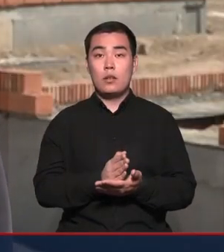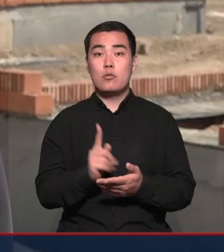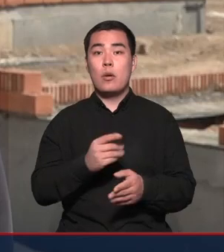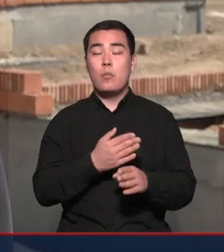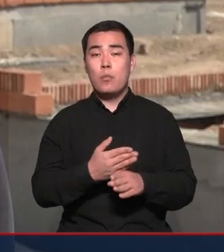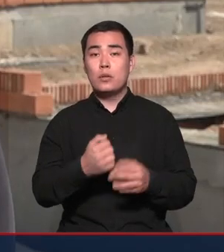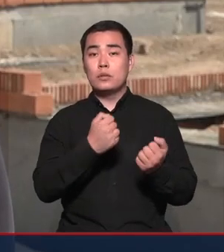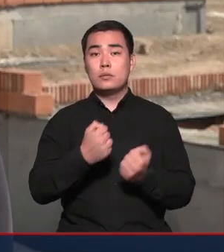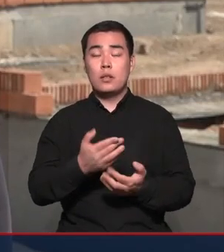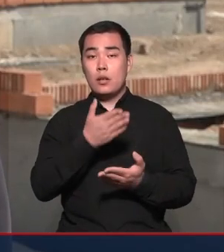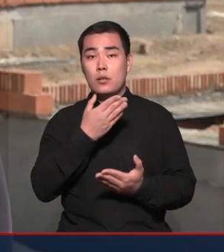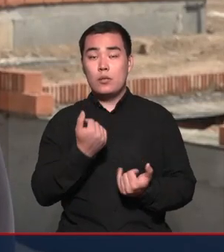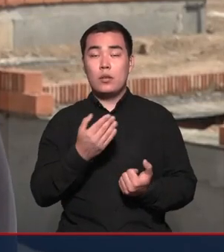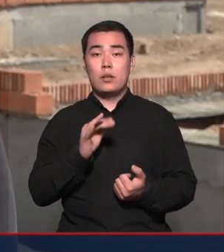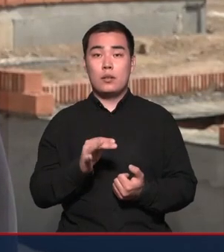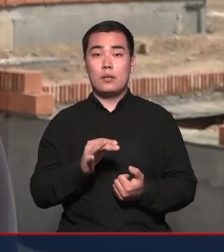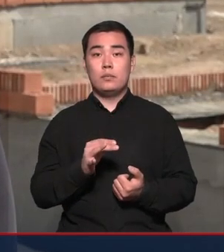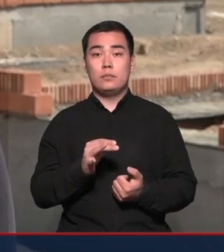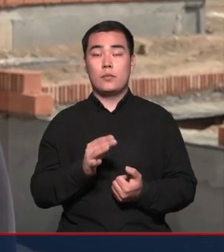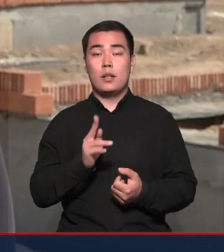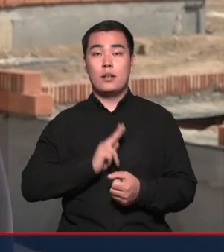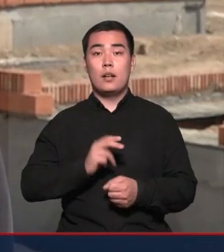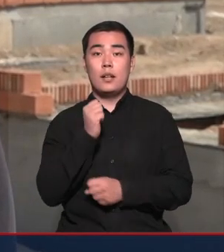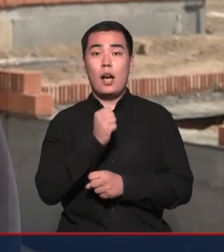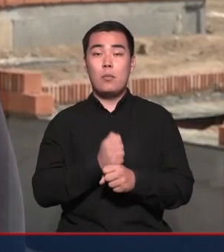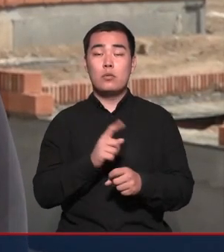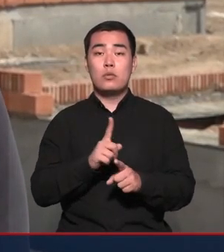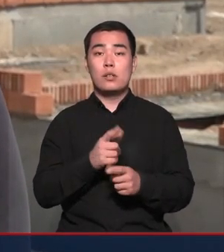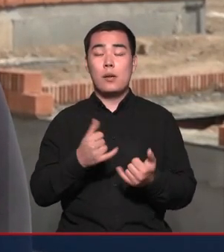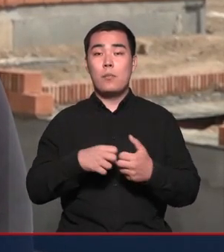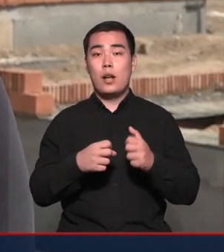кешікісті болып отқан жоқ. Және де жұмысшы жағынан ешқандай